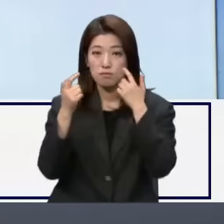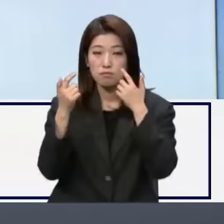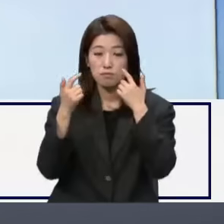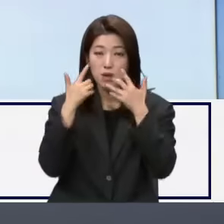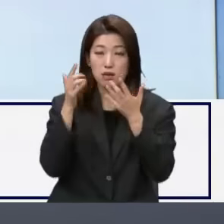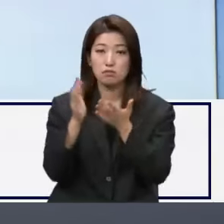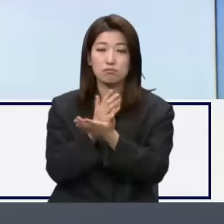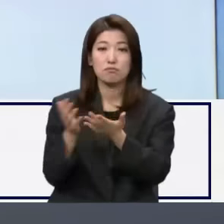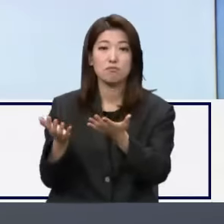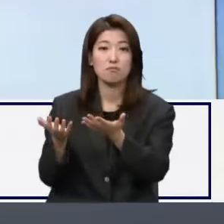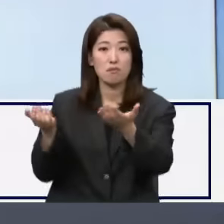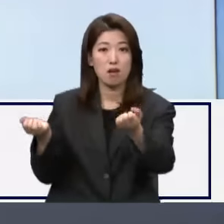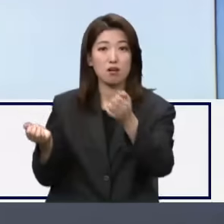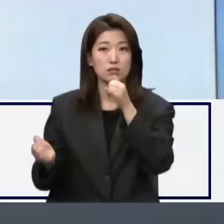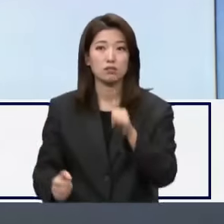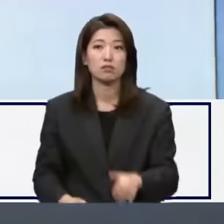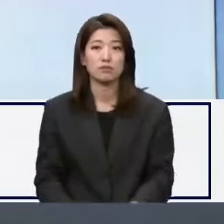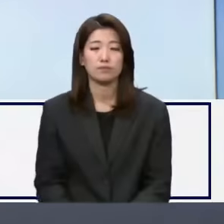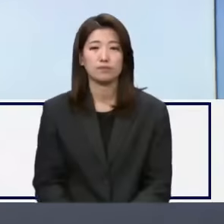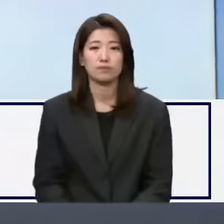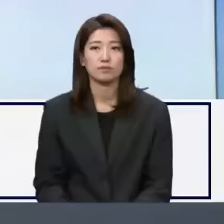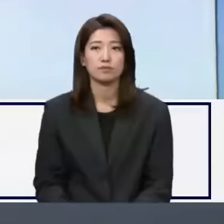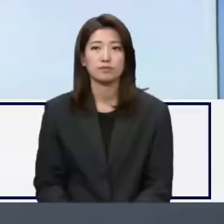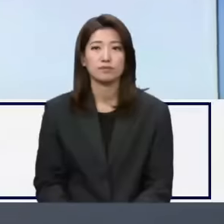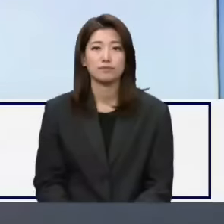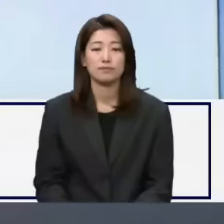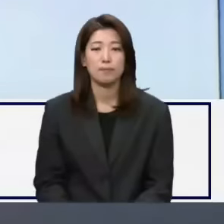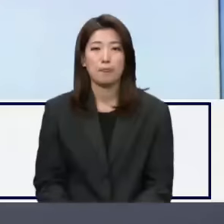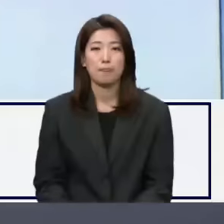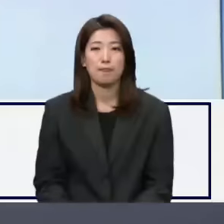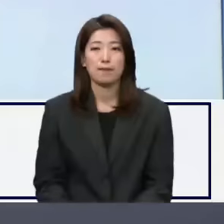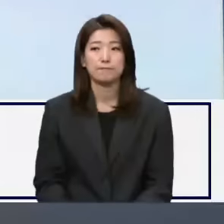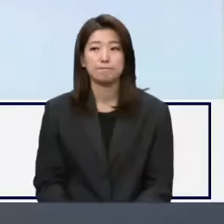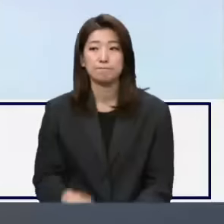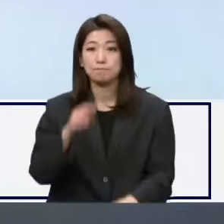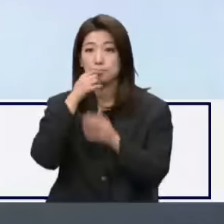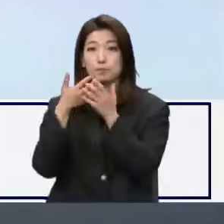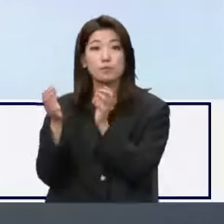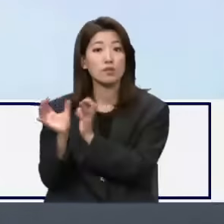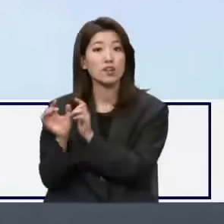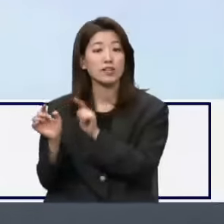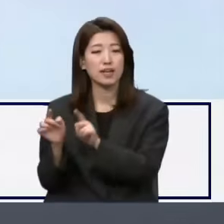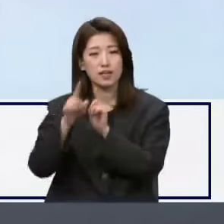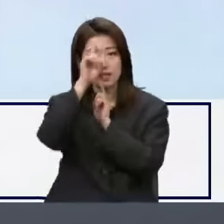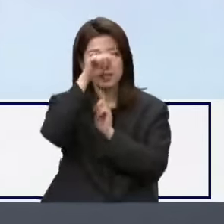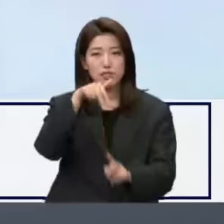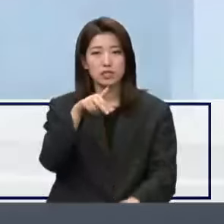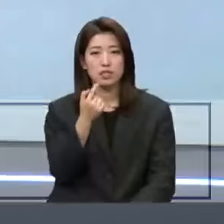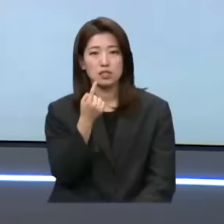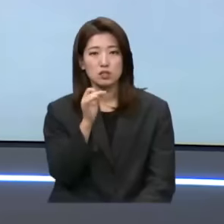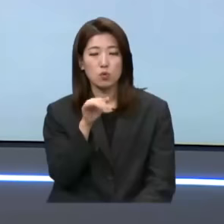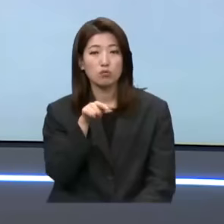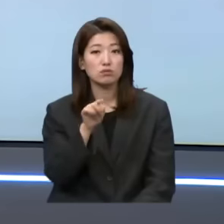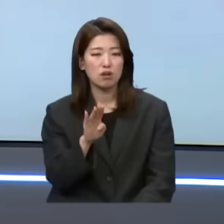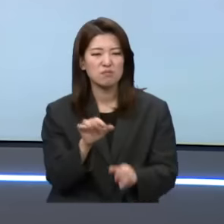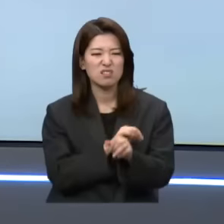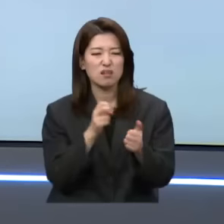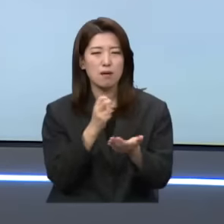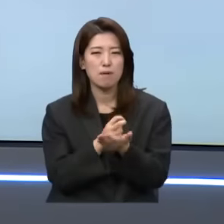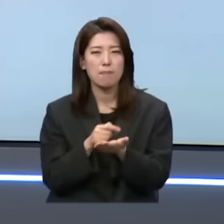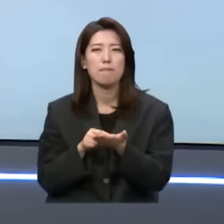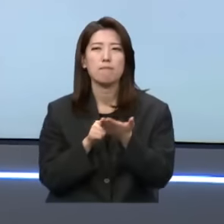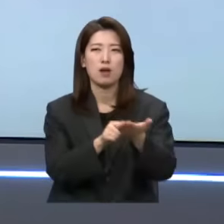이종석 지금은 이제 호주 대사죠 호주대사 특검법 발이가 있었습니다 누가 민주당이 제출을 했습니다